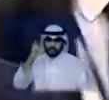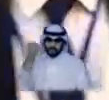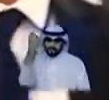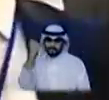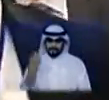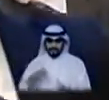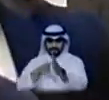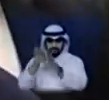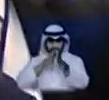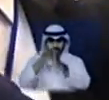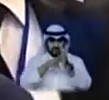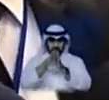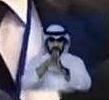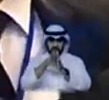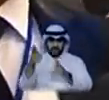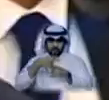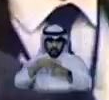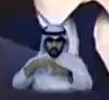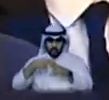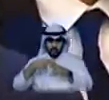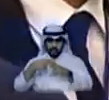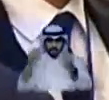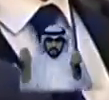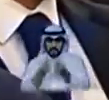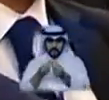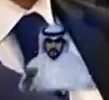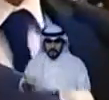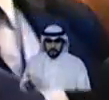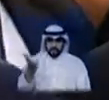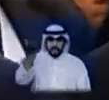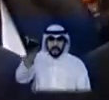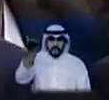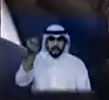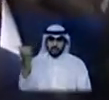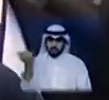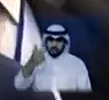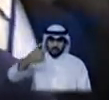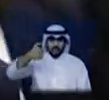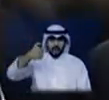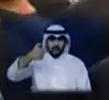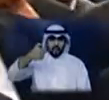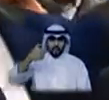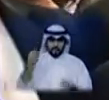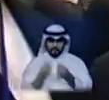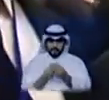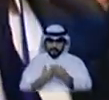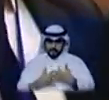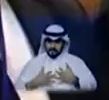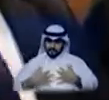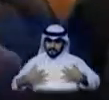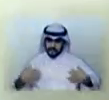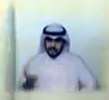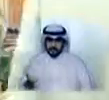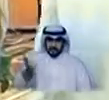علاقة الكويت في الإبداع رائدة في الإبداع، ونحن فخورين بوجودكم